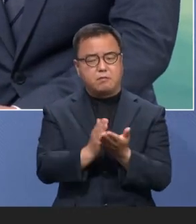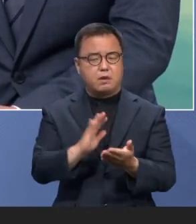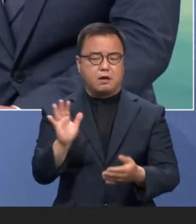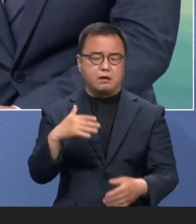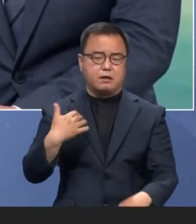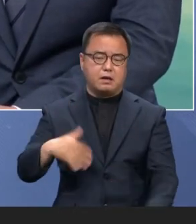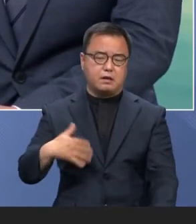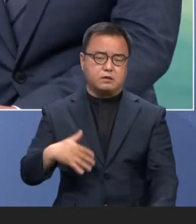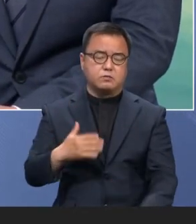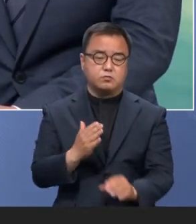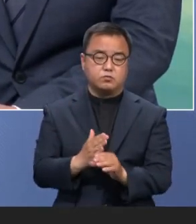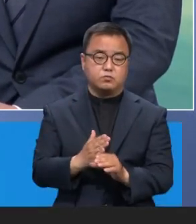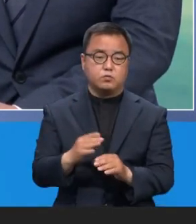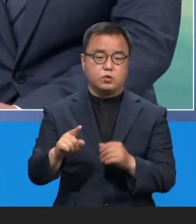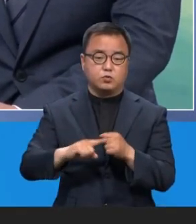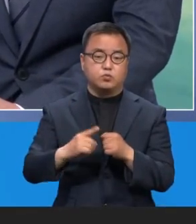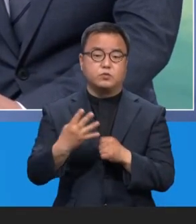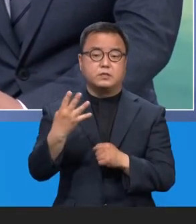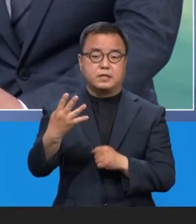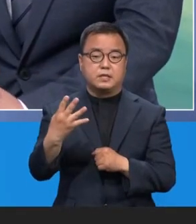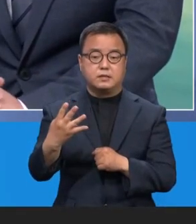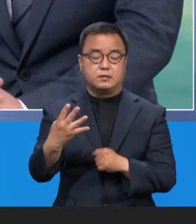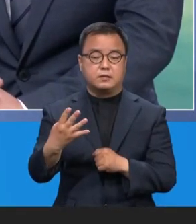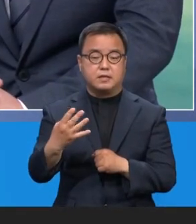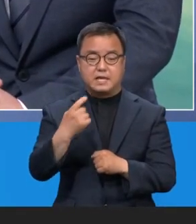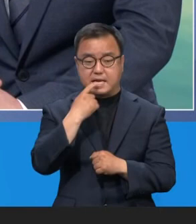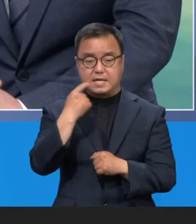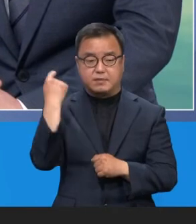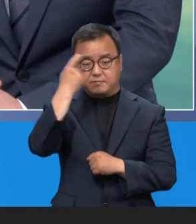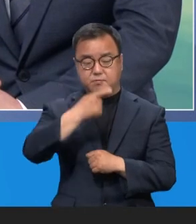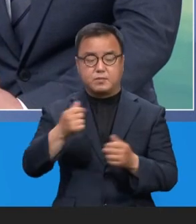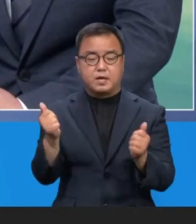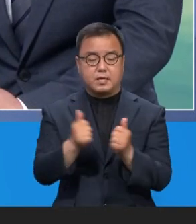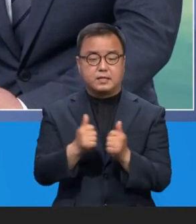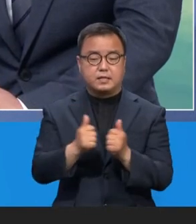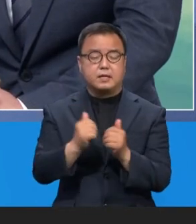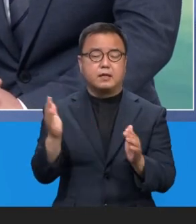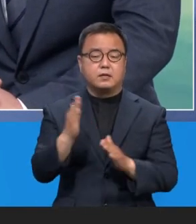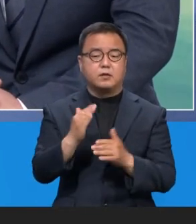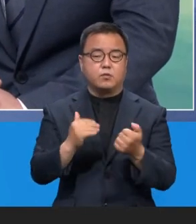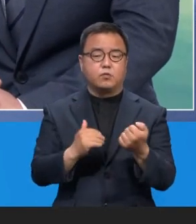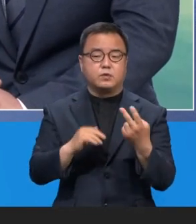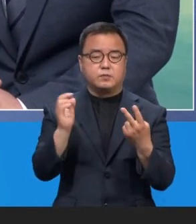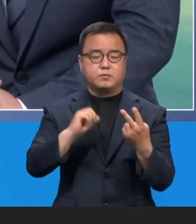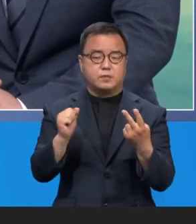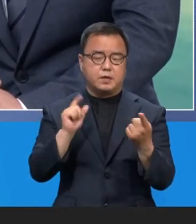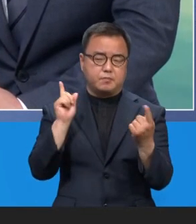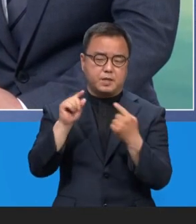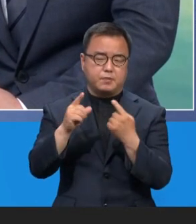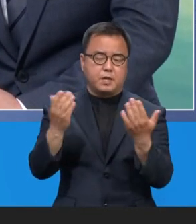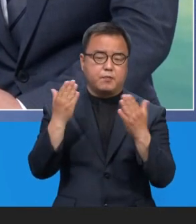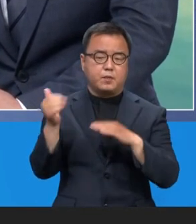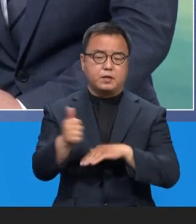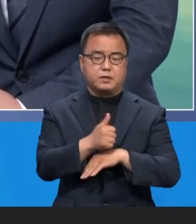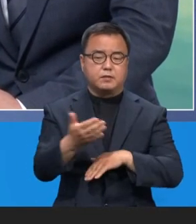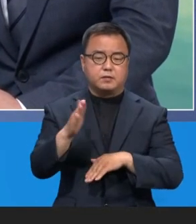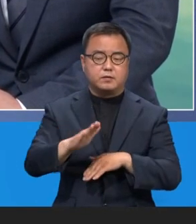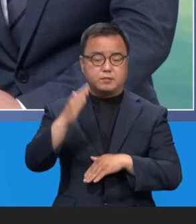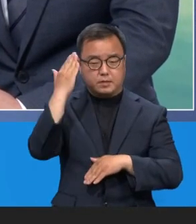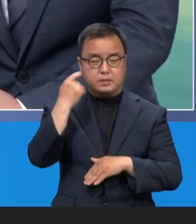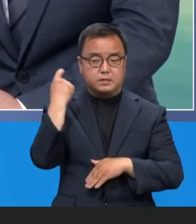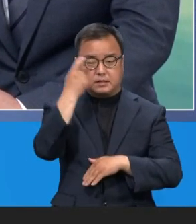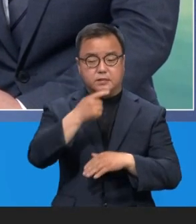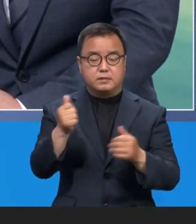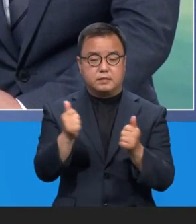요 특히 초등학교 4학년의 경우 백인 학생의 52% 가 매일 등교 수업을 받는 반면 흑인과 히스패닉계